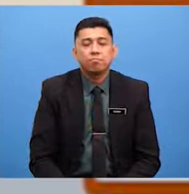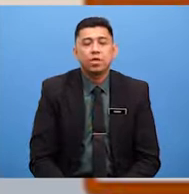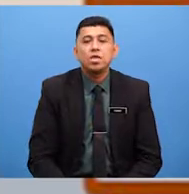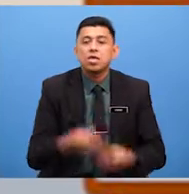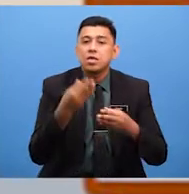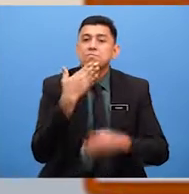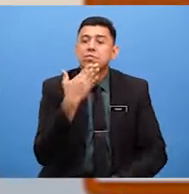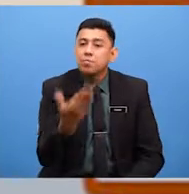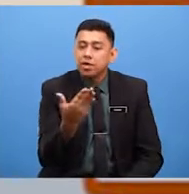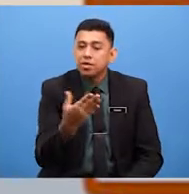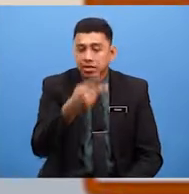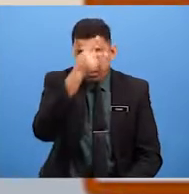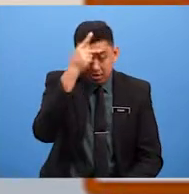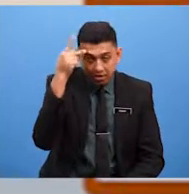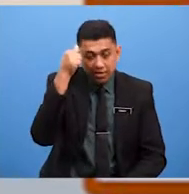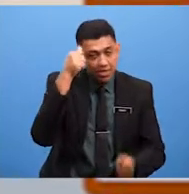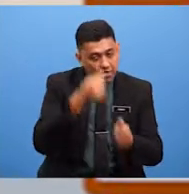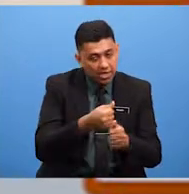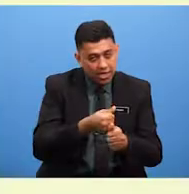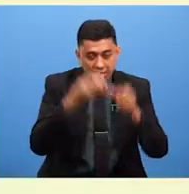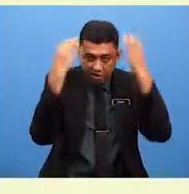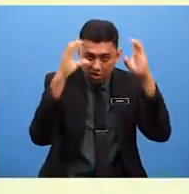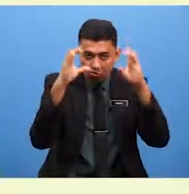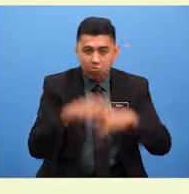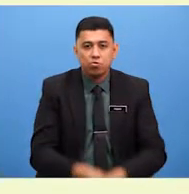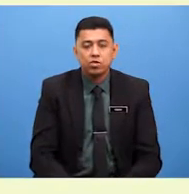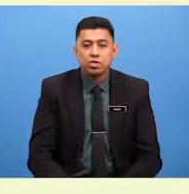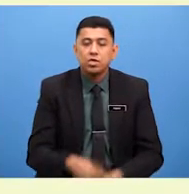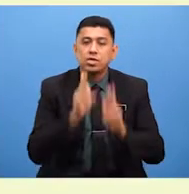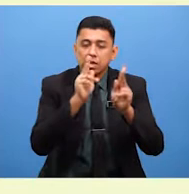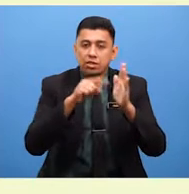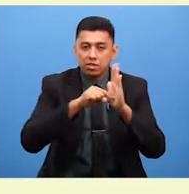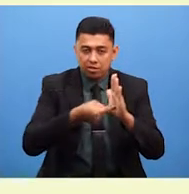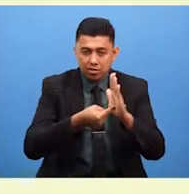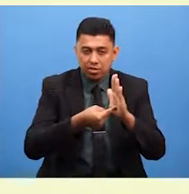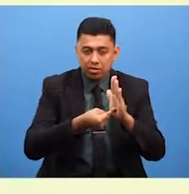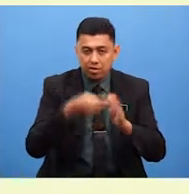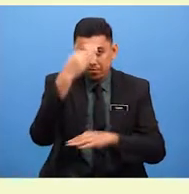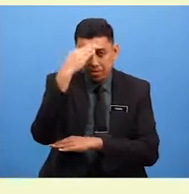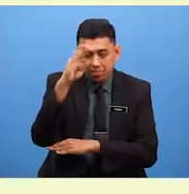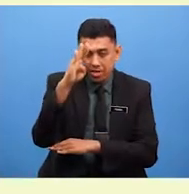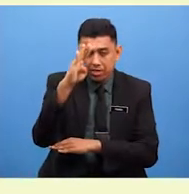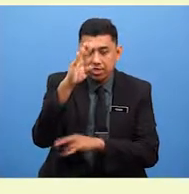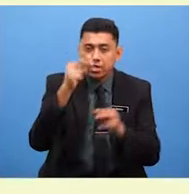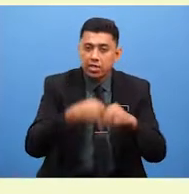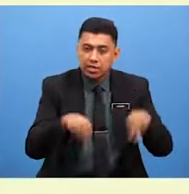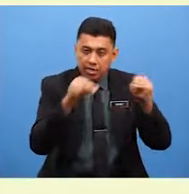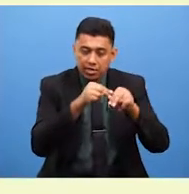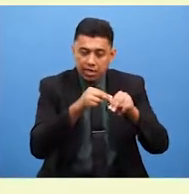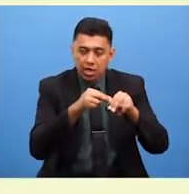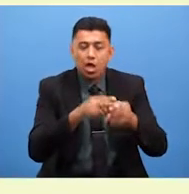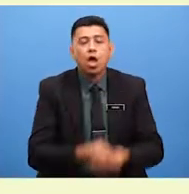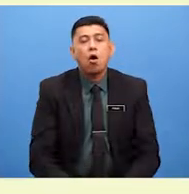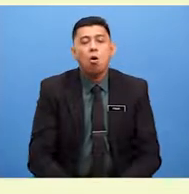Terima kasih kerana mengingatkan Cikgu Alex. Kata kunci bagi nilai hormat adalah